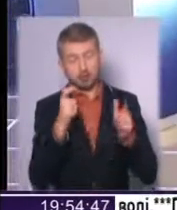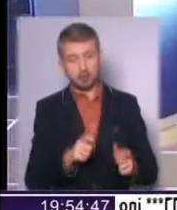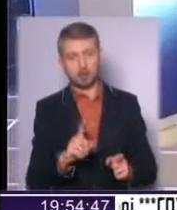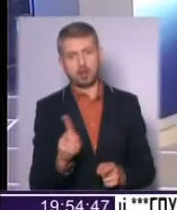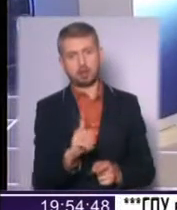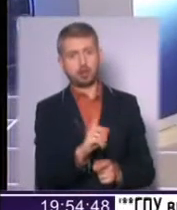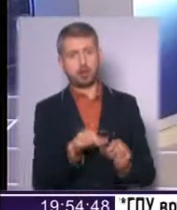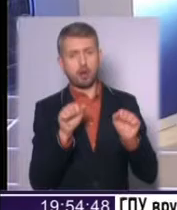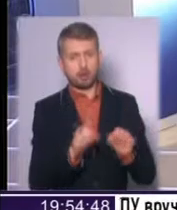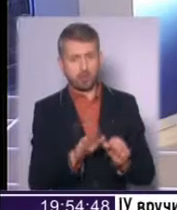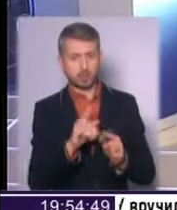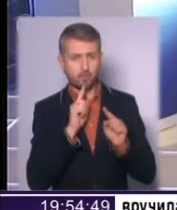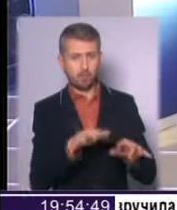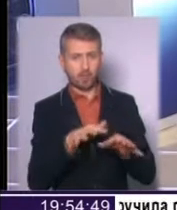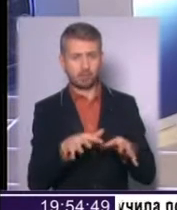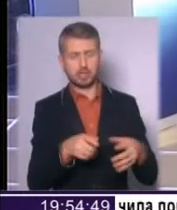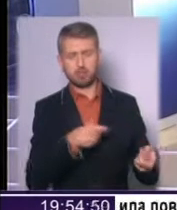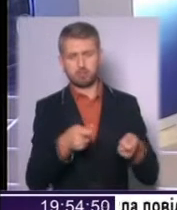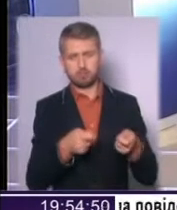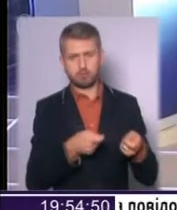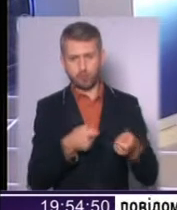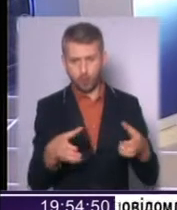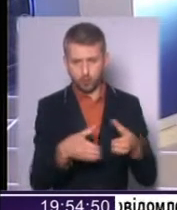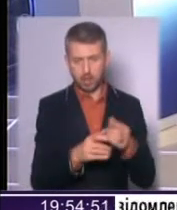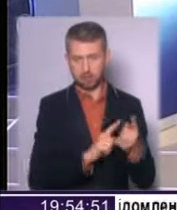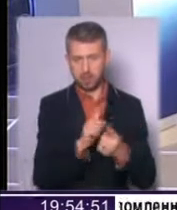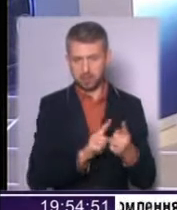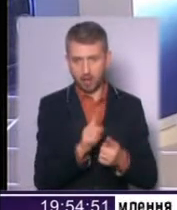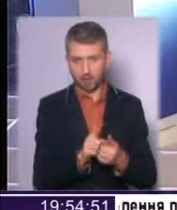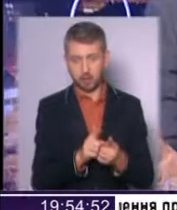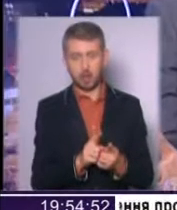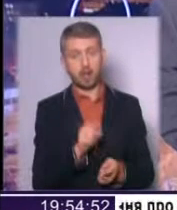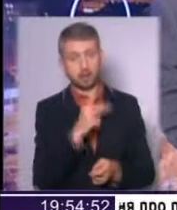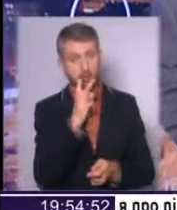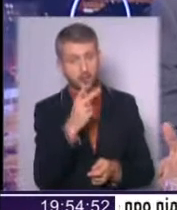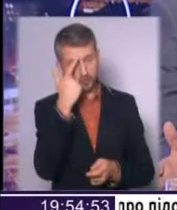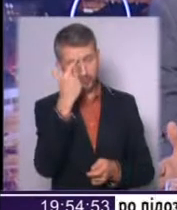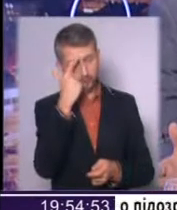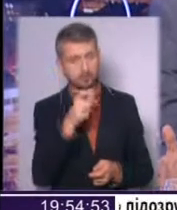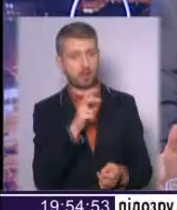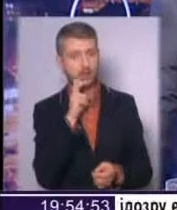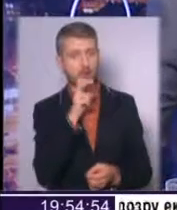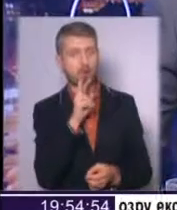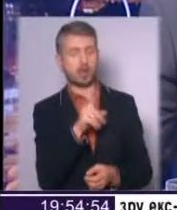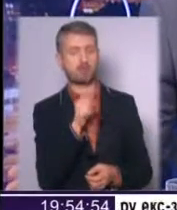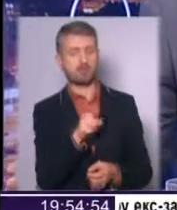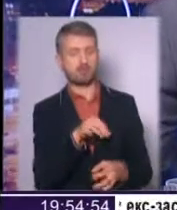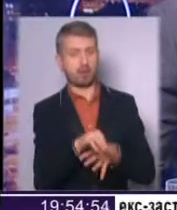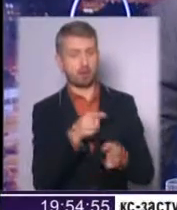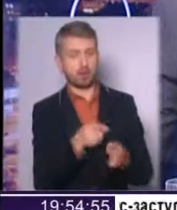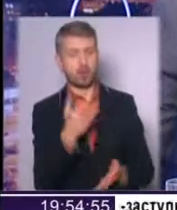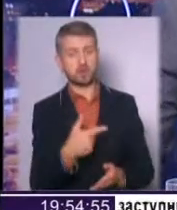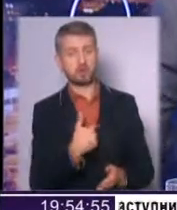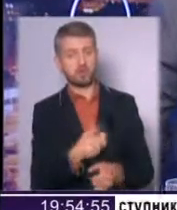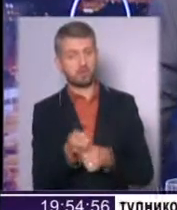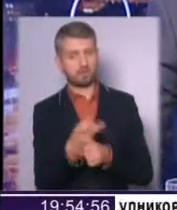виграють, а вони повигравали. Тобто, це говорить про те, що там дійсно, можливо, десь одне суб'єктивне бачення в керівництва, а люди по-іншому оцінюють.